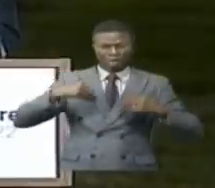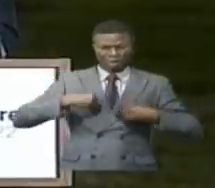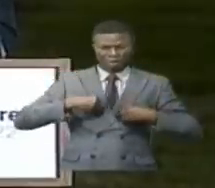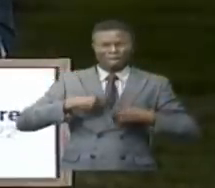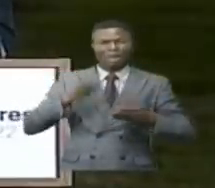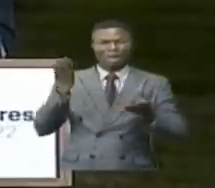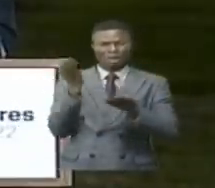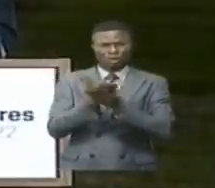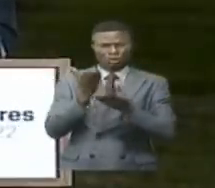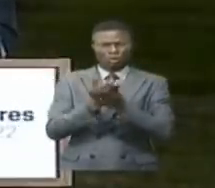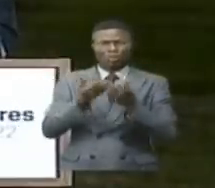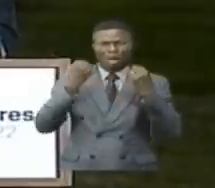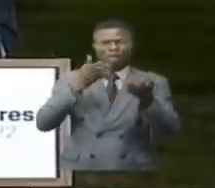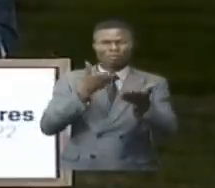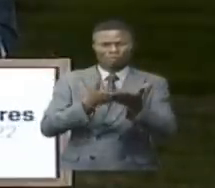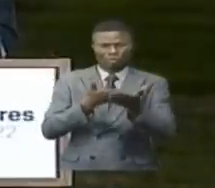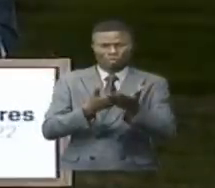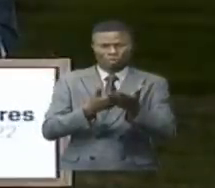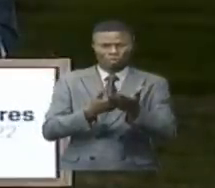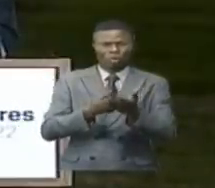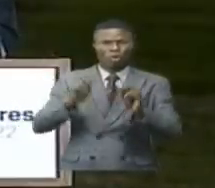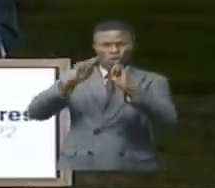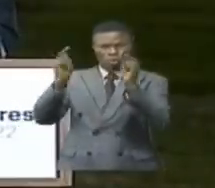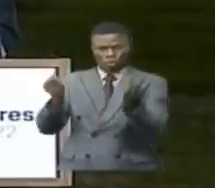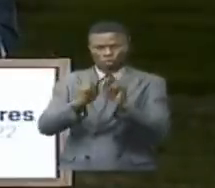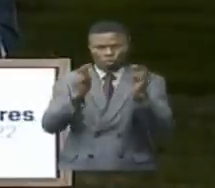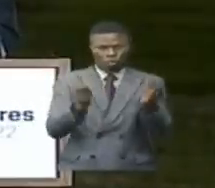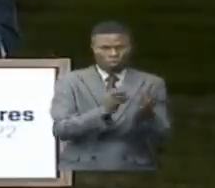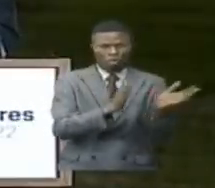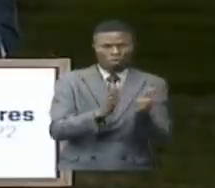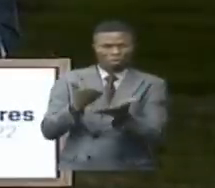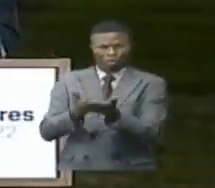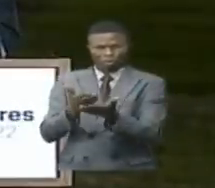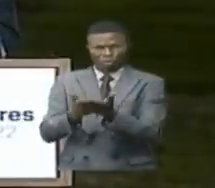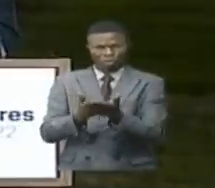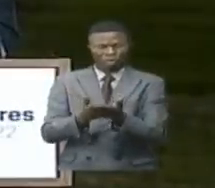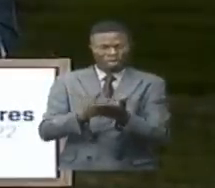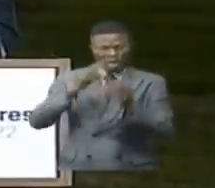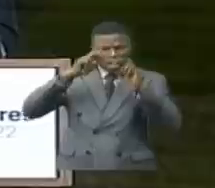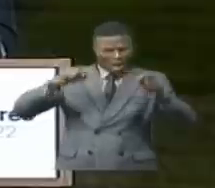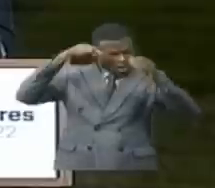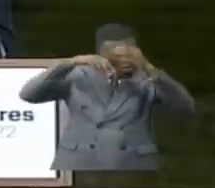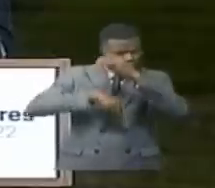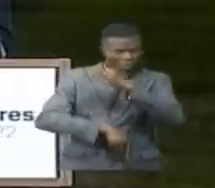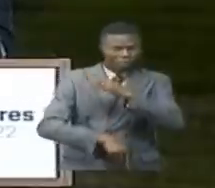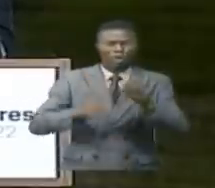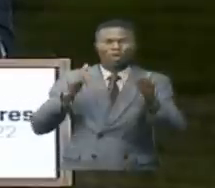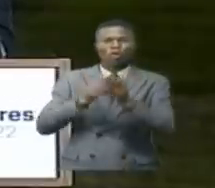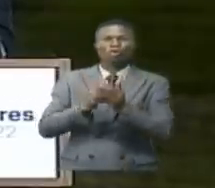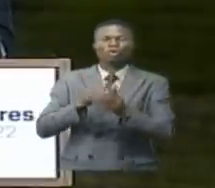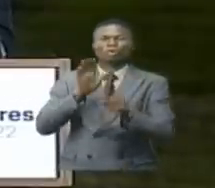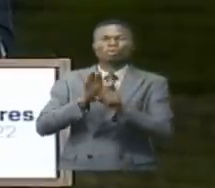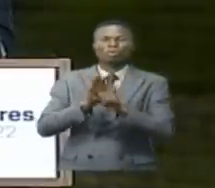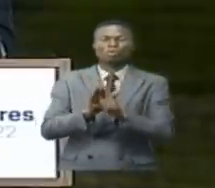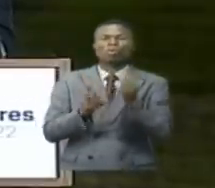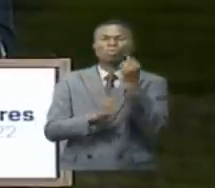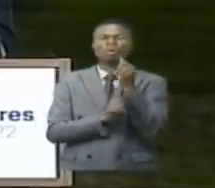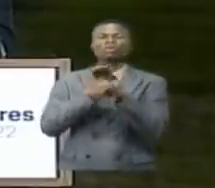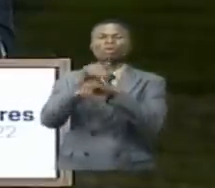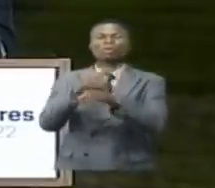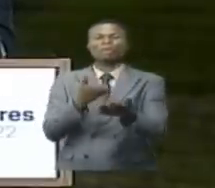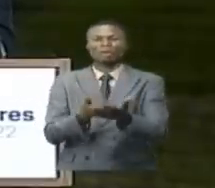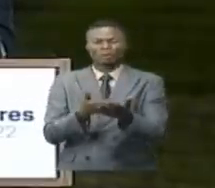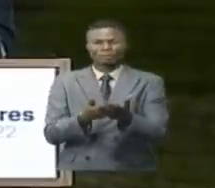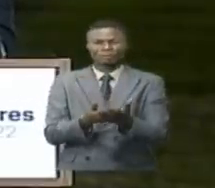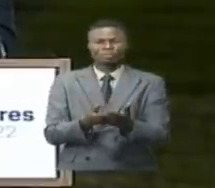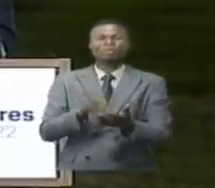note d'information et les commissions ont été chargées de l'approfondir au regard de différentes implications.